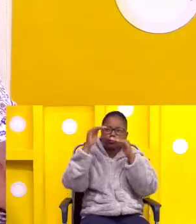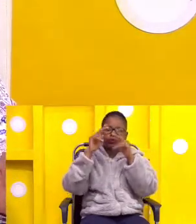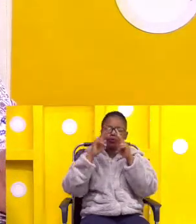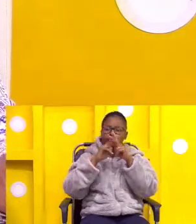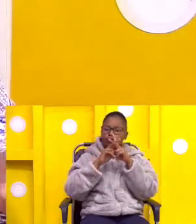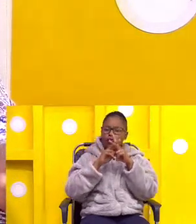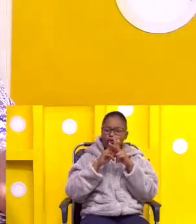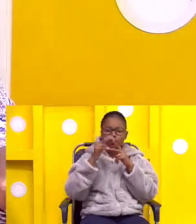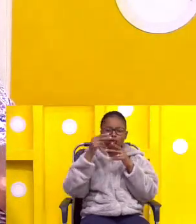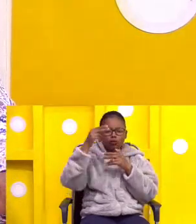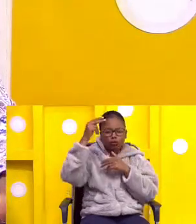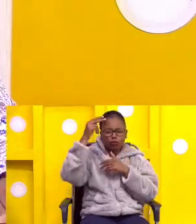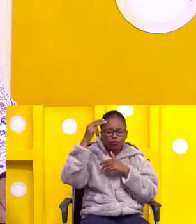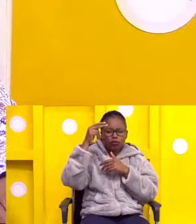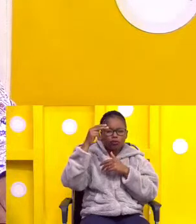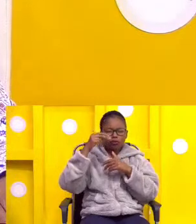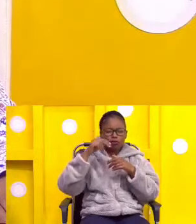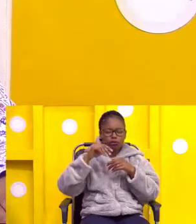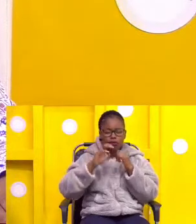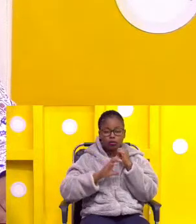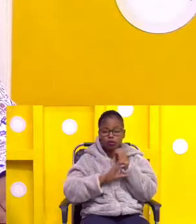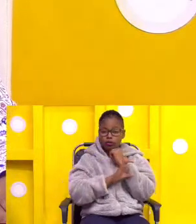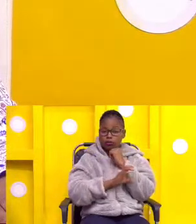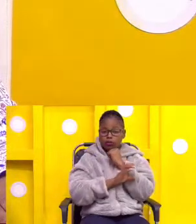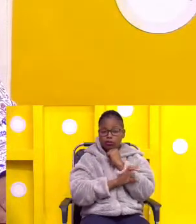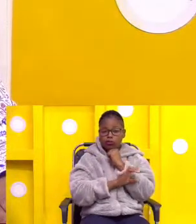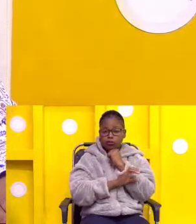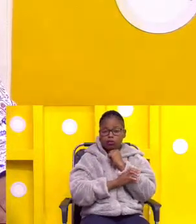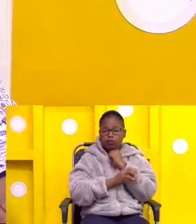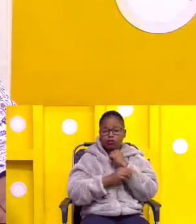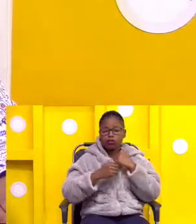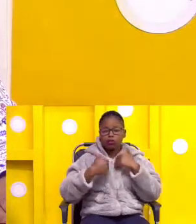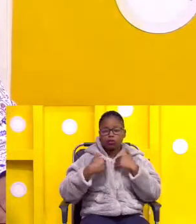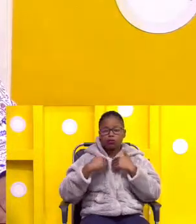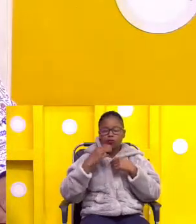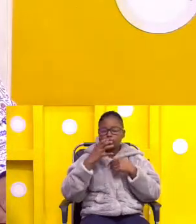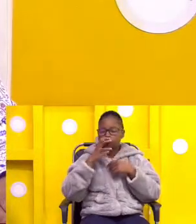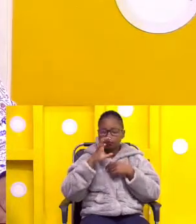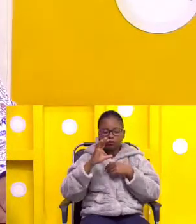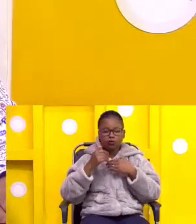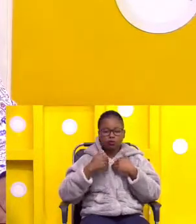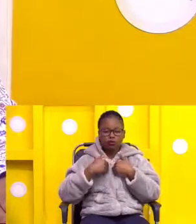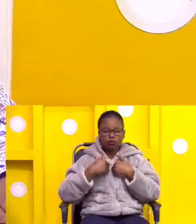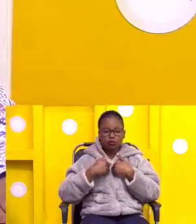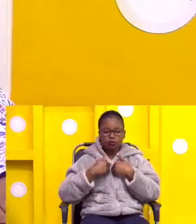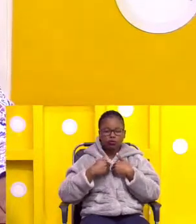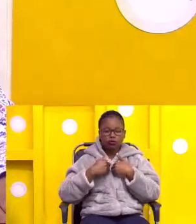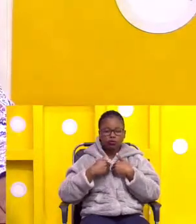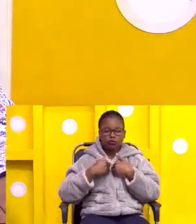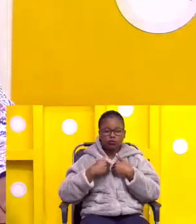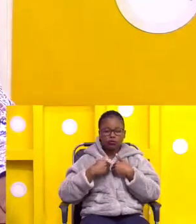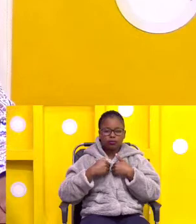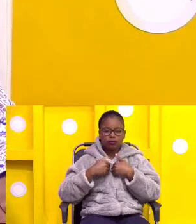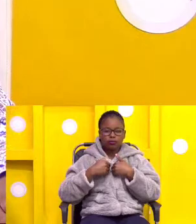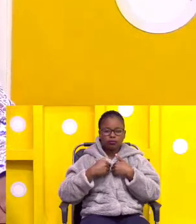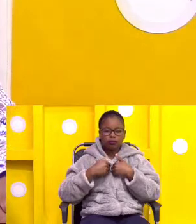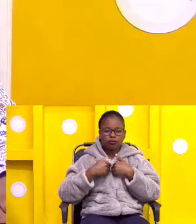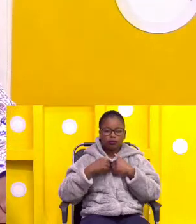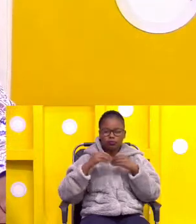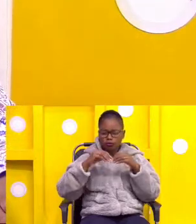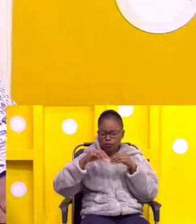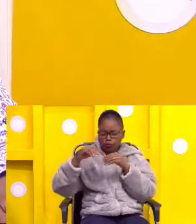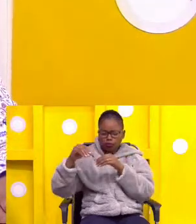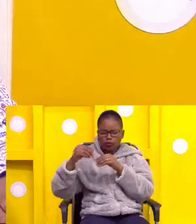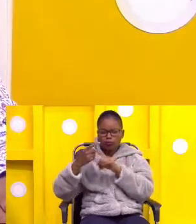nĩ ũrarĩ handũ ha kwĩhoka andũ tũrĩ agwate nĩ kĩrumi na tũkuma atĩa kĩrumi-inĩ gĩkĩ